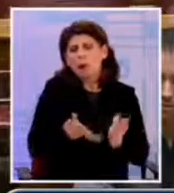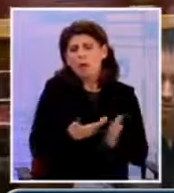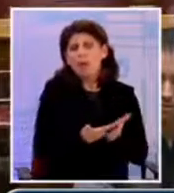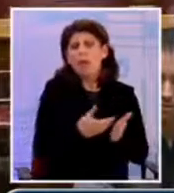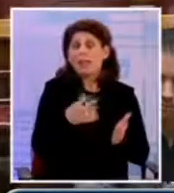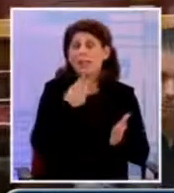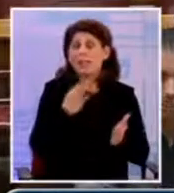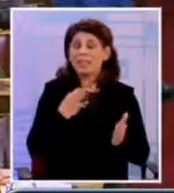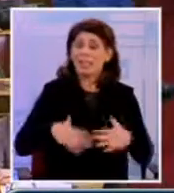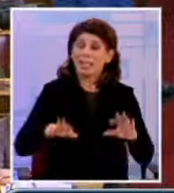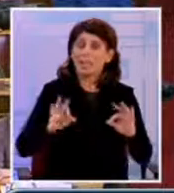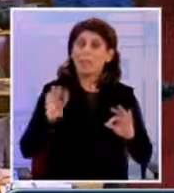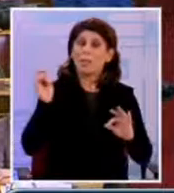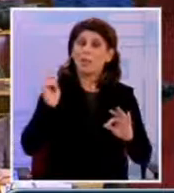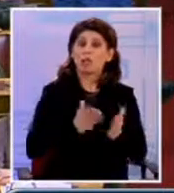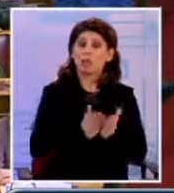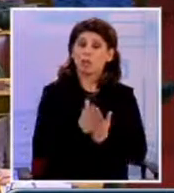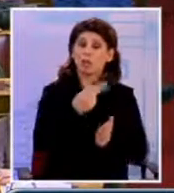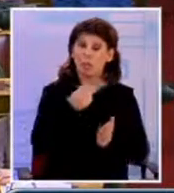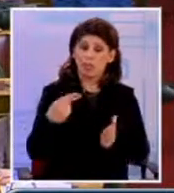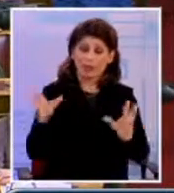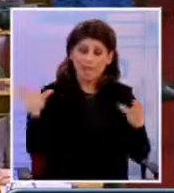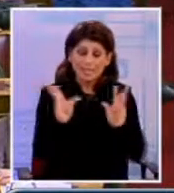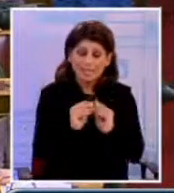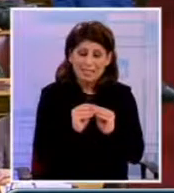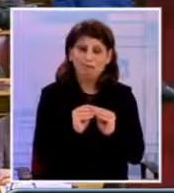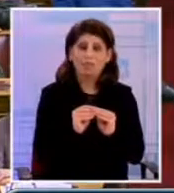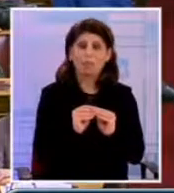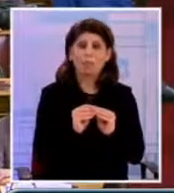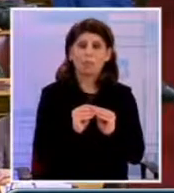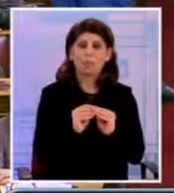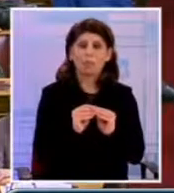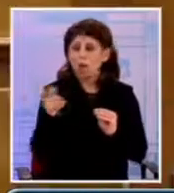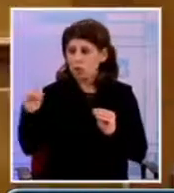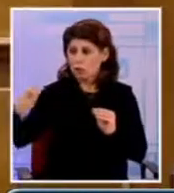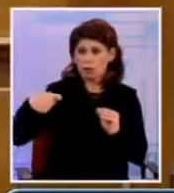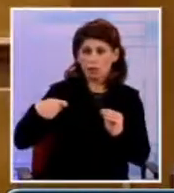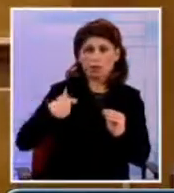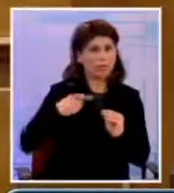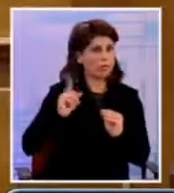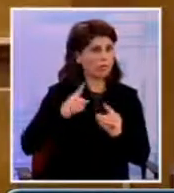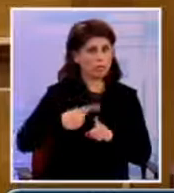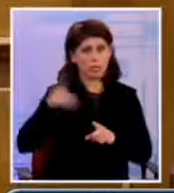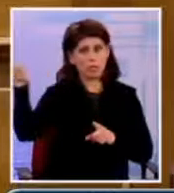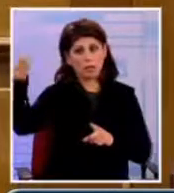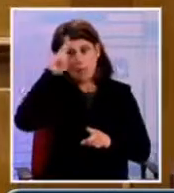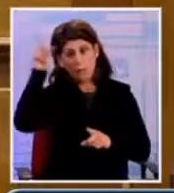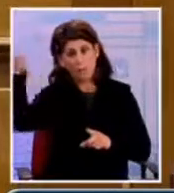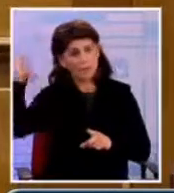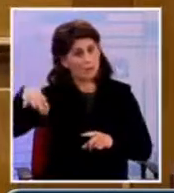πρωτίστως πολιτικό και ηθικό, ότι το θέμα του συμψηφισμού δεν το έβαλε η ελληνική πλευρά, το έβαλε η γερμανική